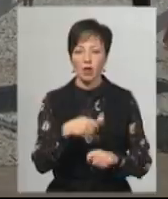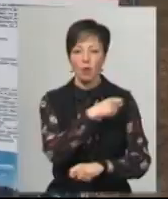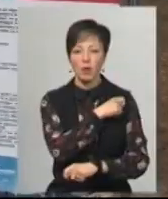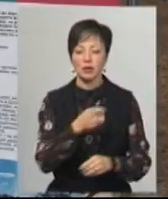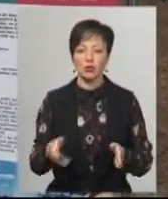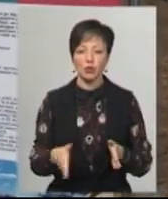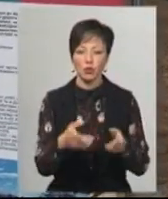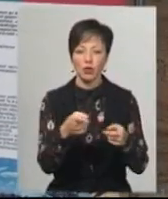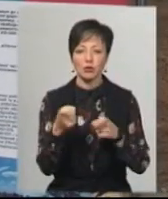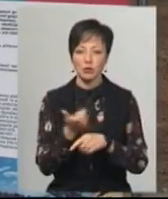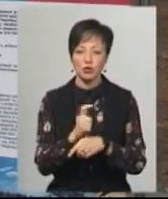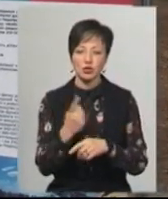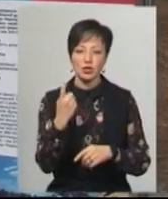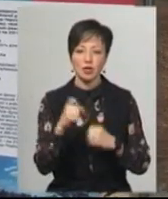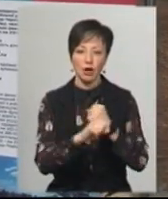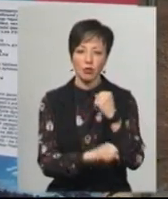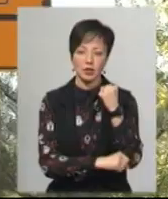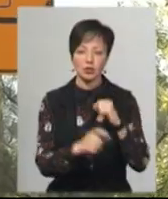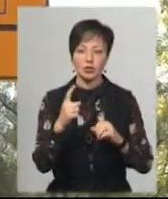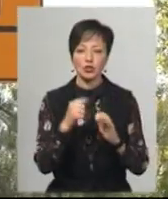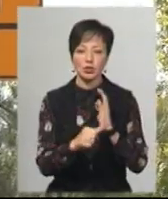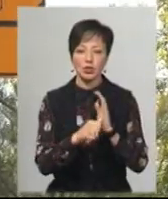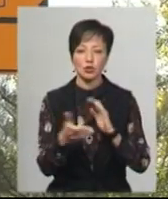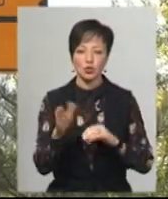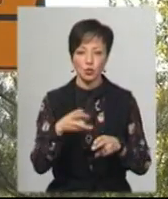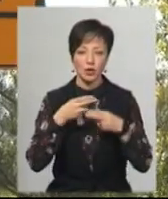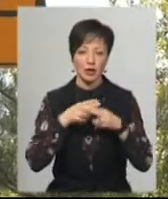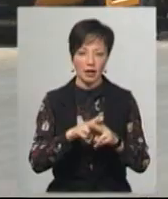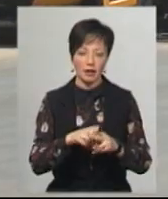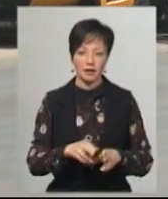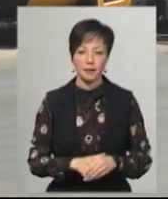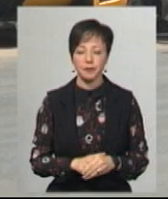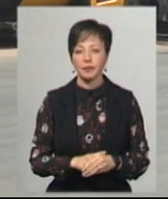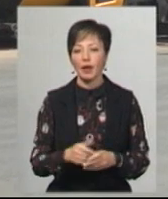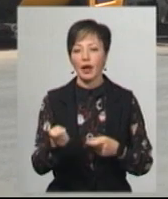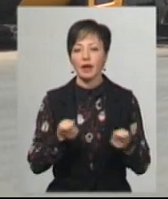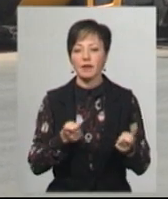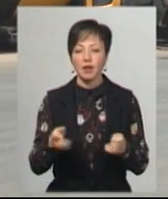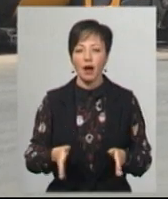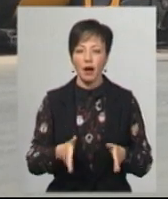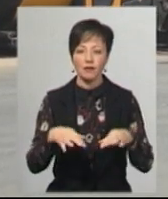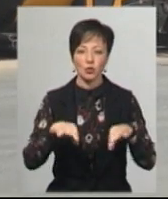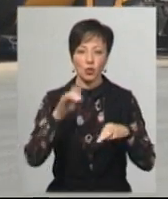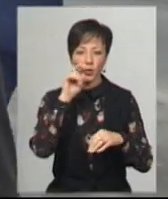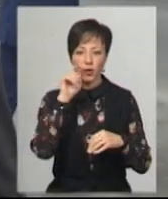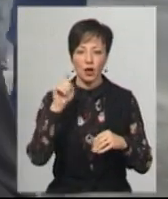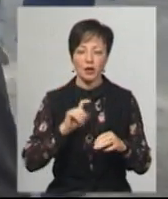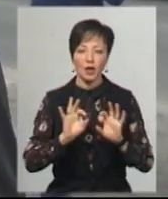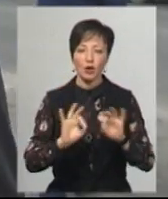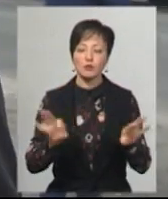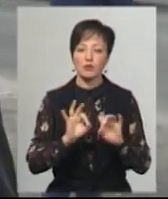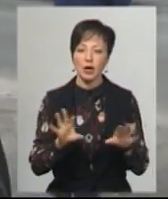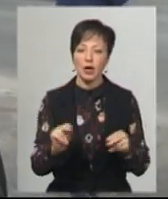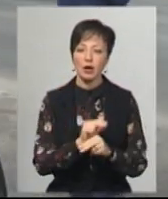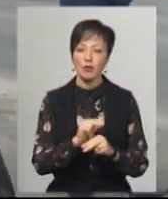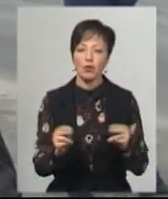дороги залучали більше 100 робітників та 60 одиниць техніки, додає Юрій Клімов. Керівник Автодору України Олександр Кубраков розповідає,